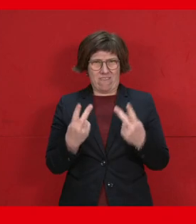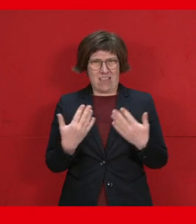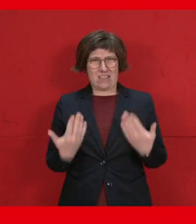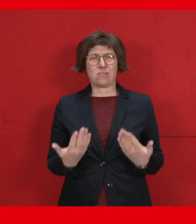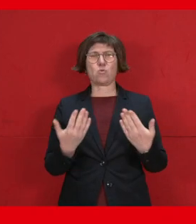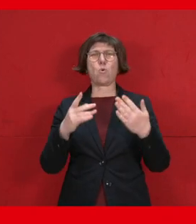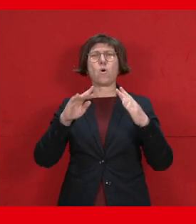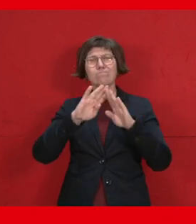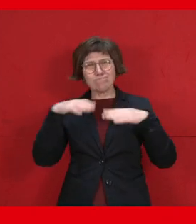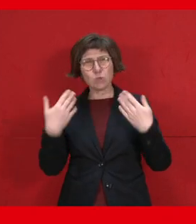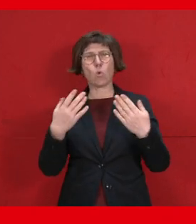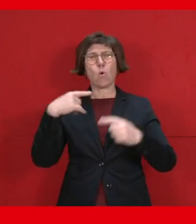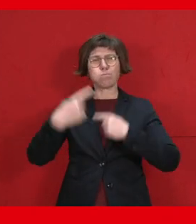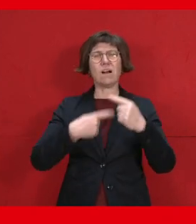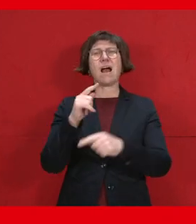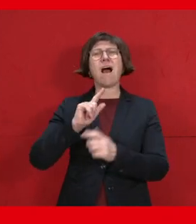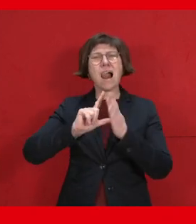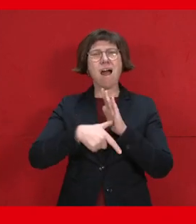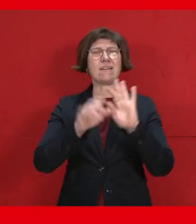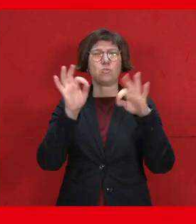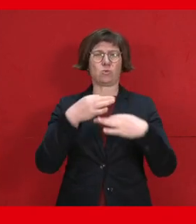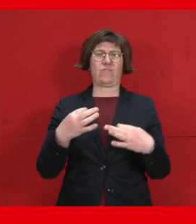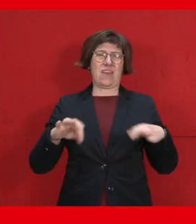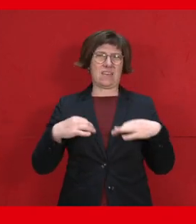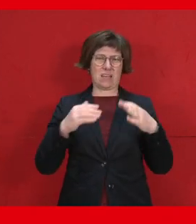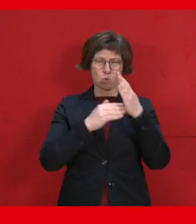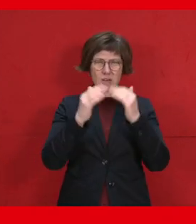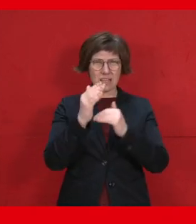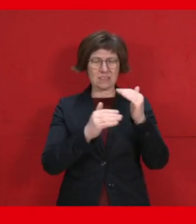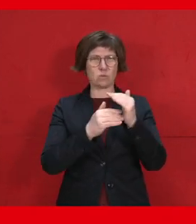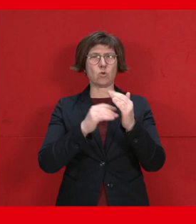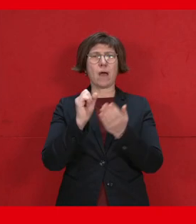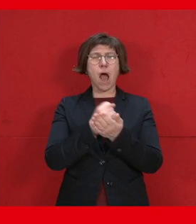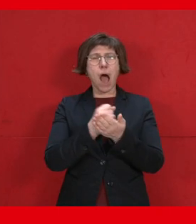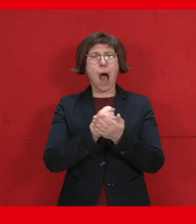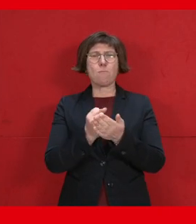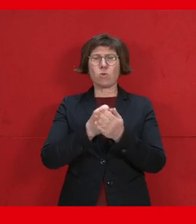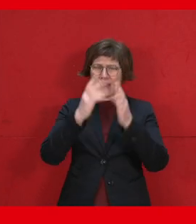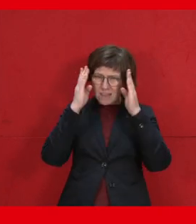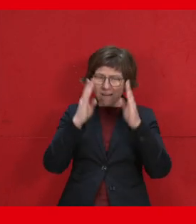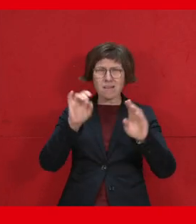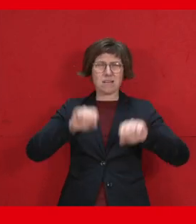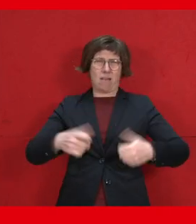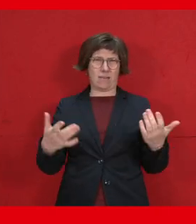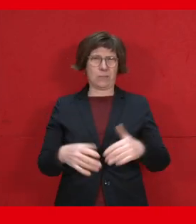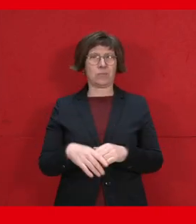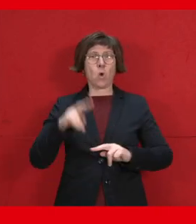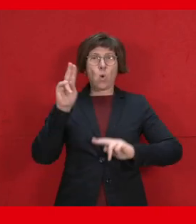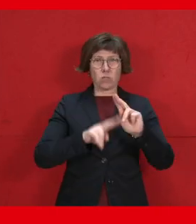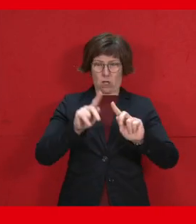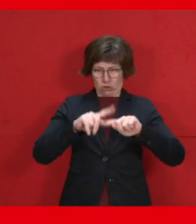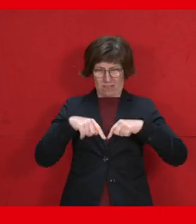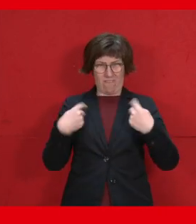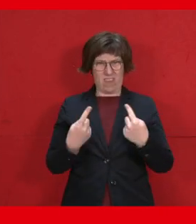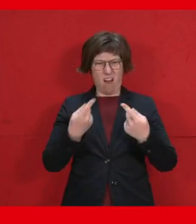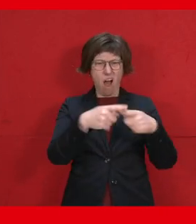alles dafür zu tun, dass wir ein leistungsfähiges Gesundheitswesen haben, dass wir wieder die Apotheke der Welt werden? Der Unterschied zwischen uns und anderen